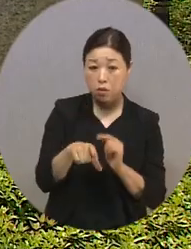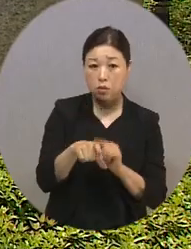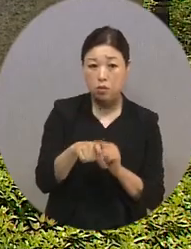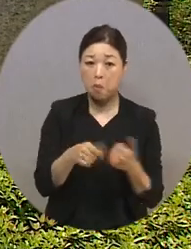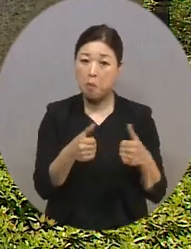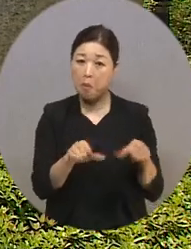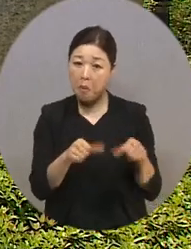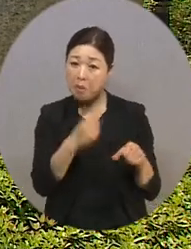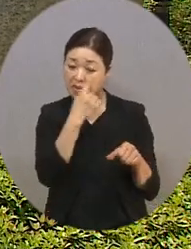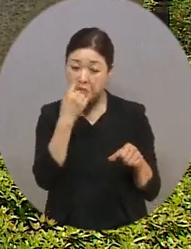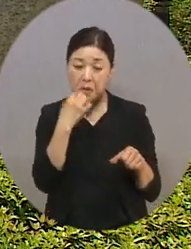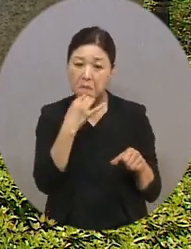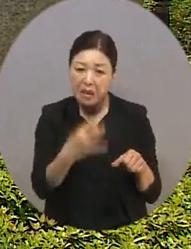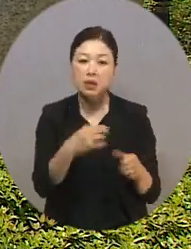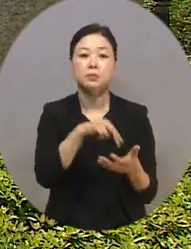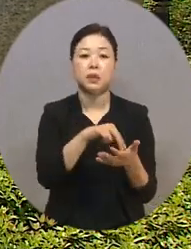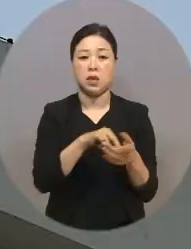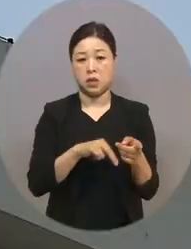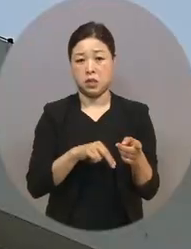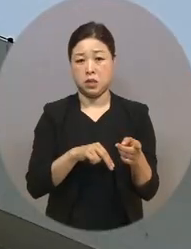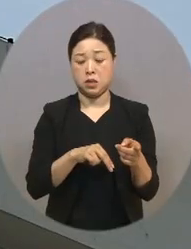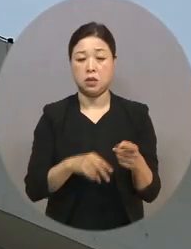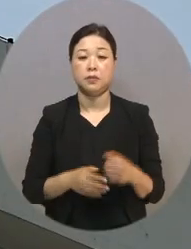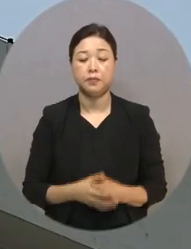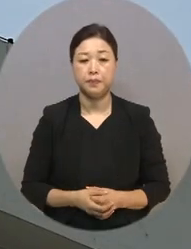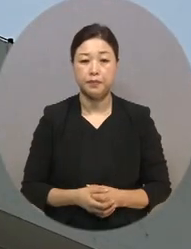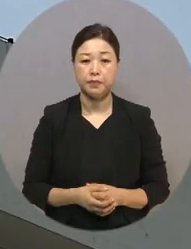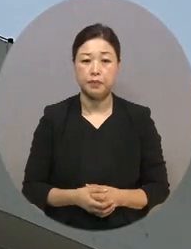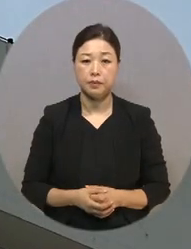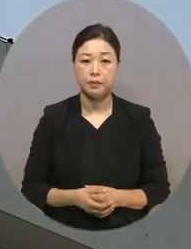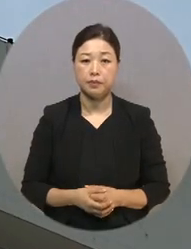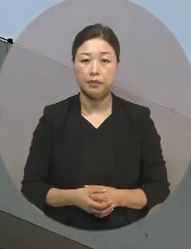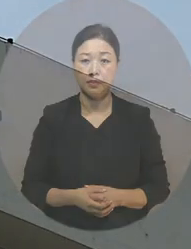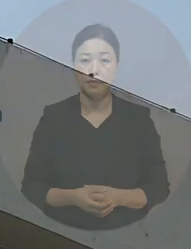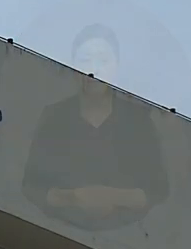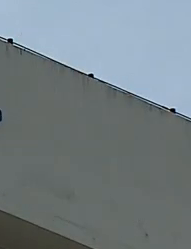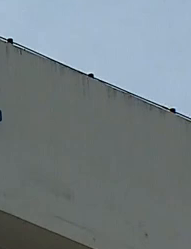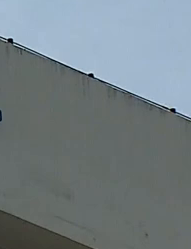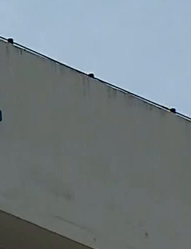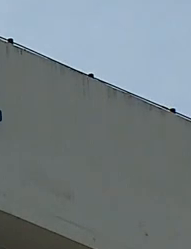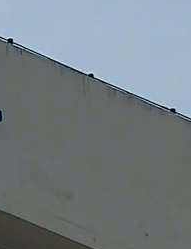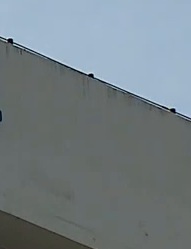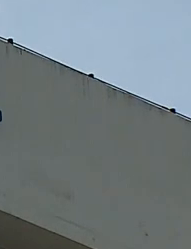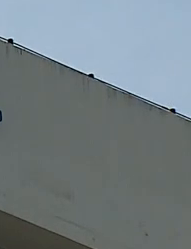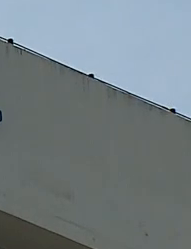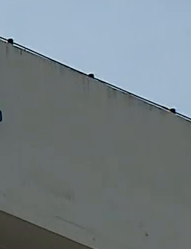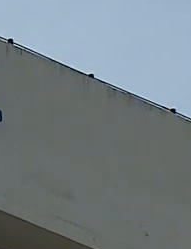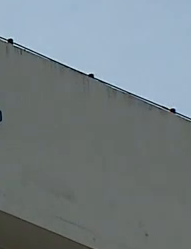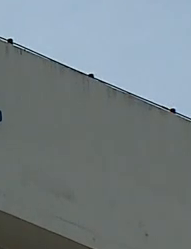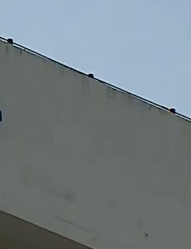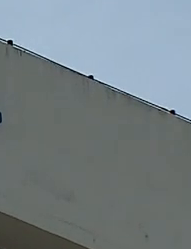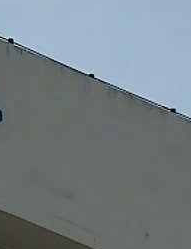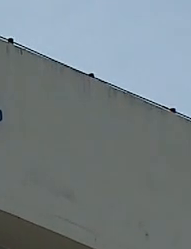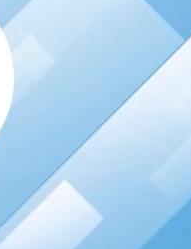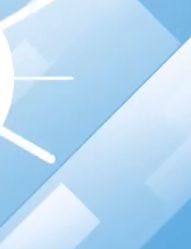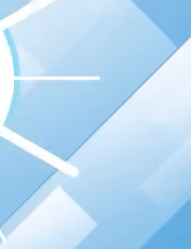증명의 용도에서만 바라보고 있습니다 복지 tv 뉴스 박태진 있니다